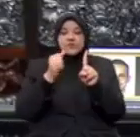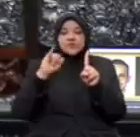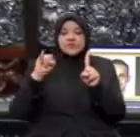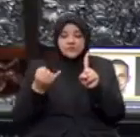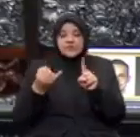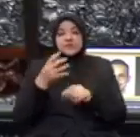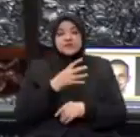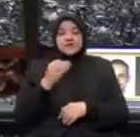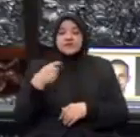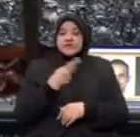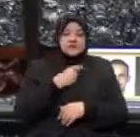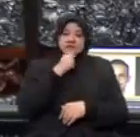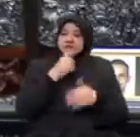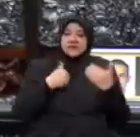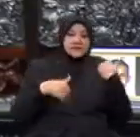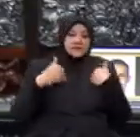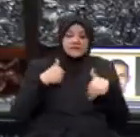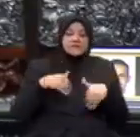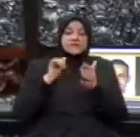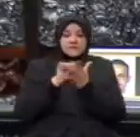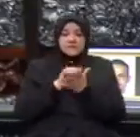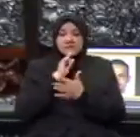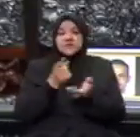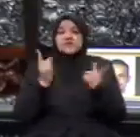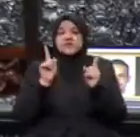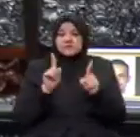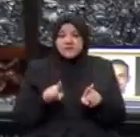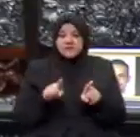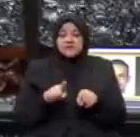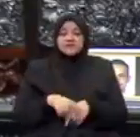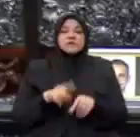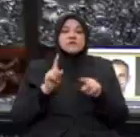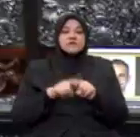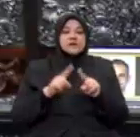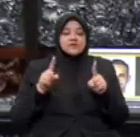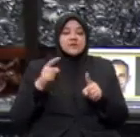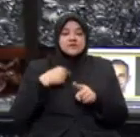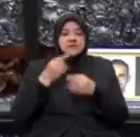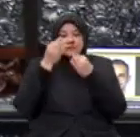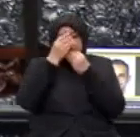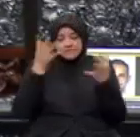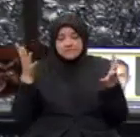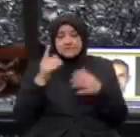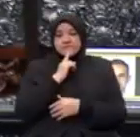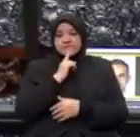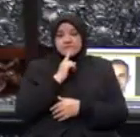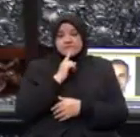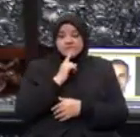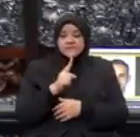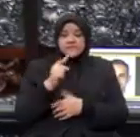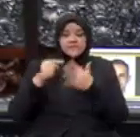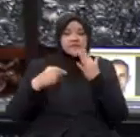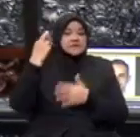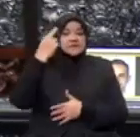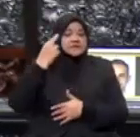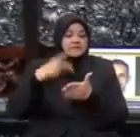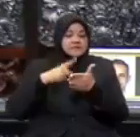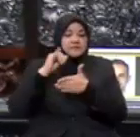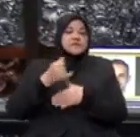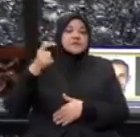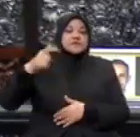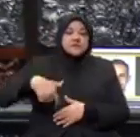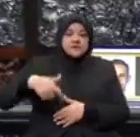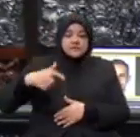Jadi, kita tidak nafi perkara itu memang berlaku. Walau bagaimanapun, saya ingin menyatakan bahawa antara sebab projek